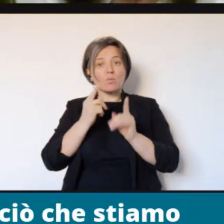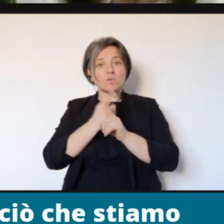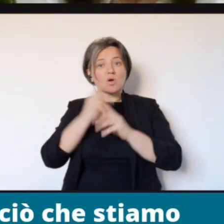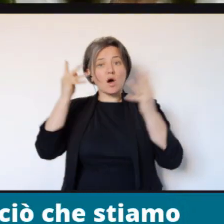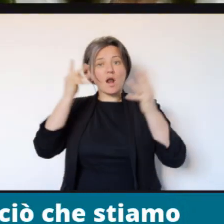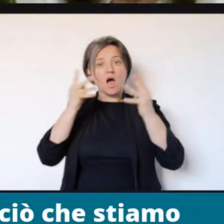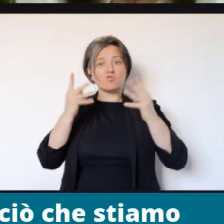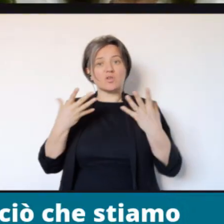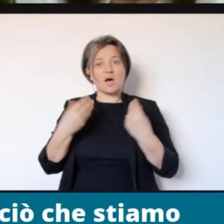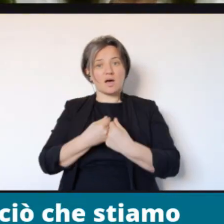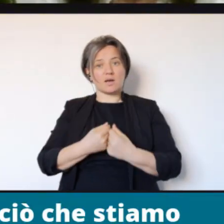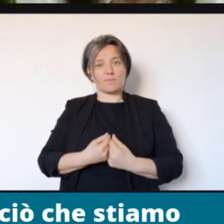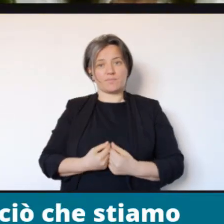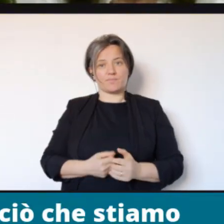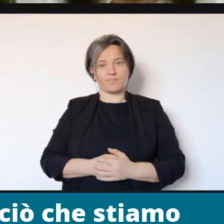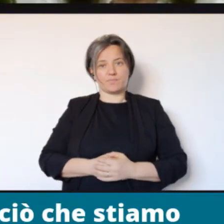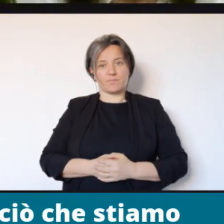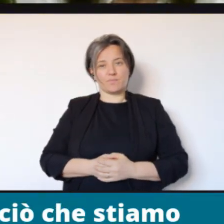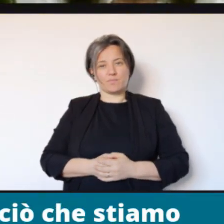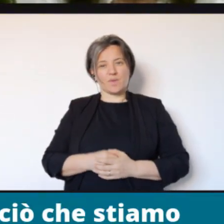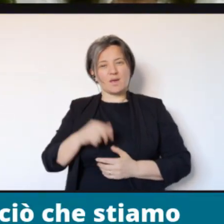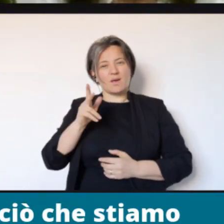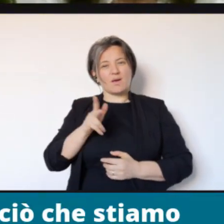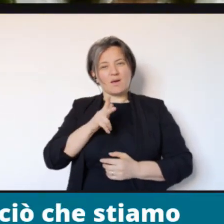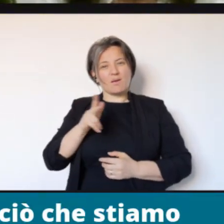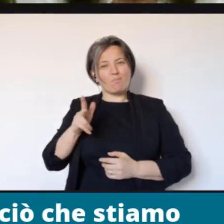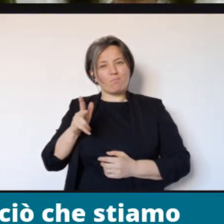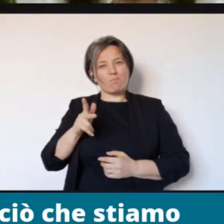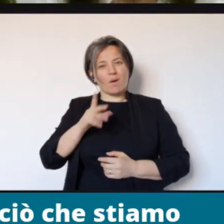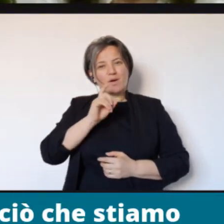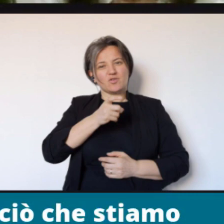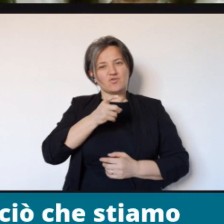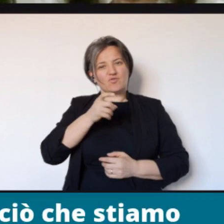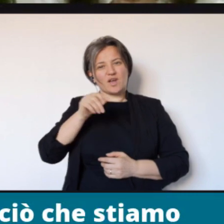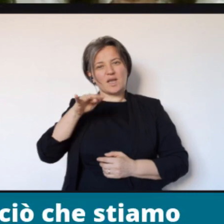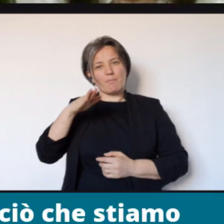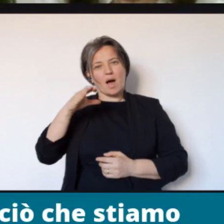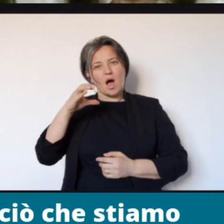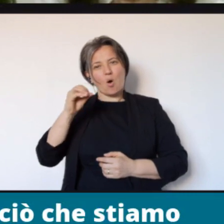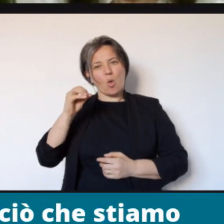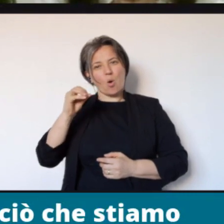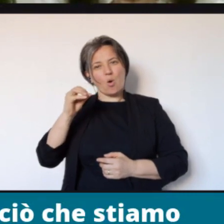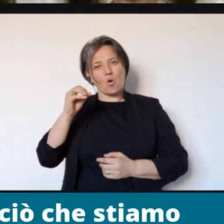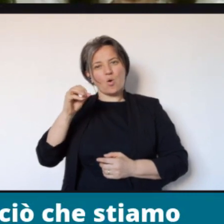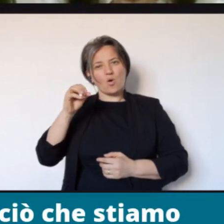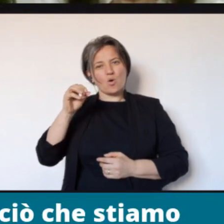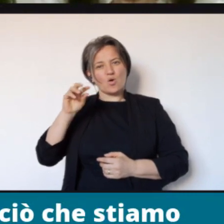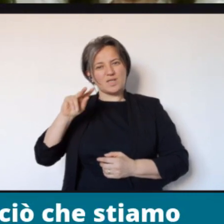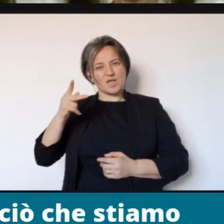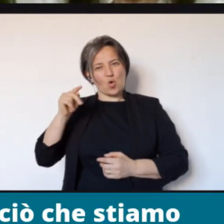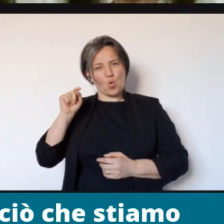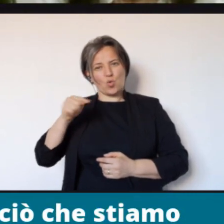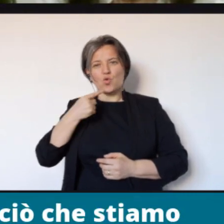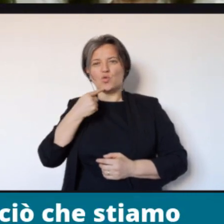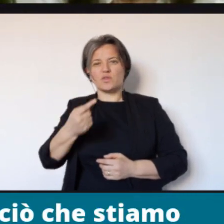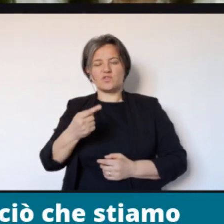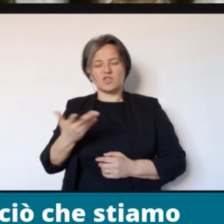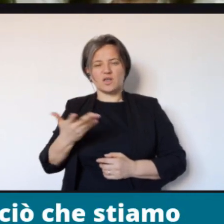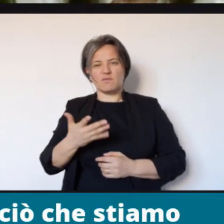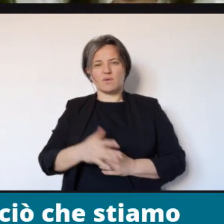ragionare sopra. Era Giovanni Paolo II che affermava che il